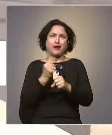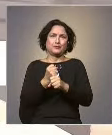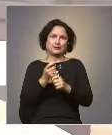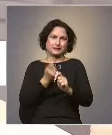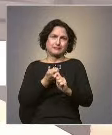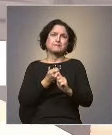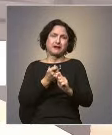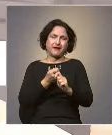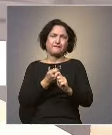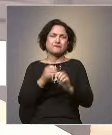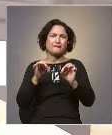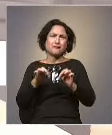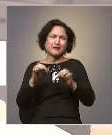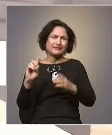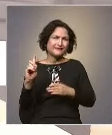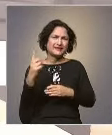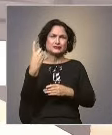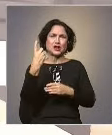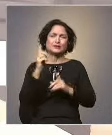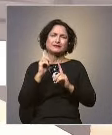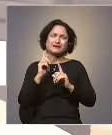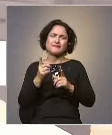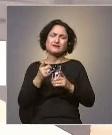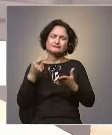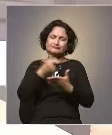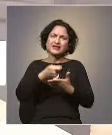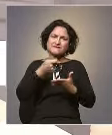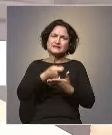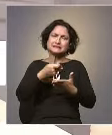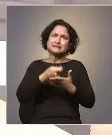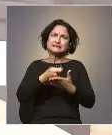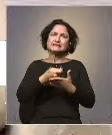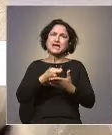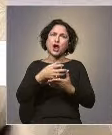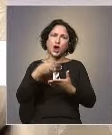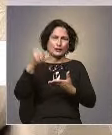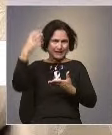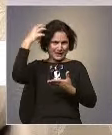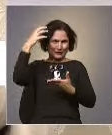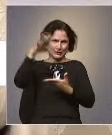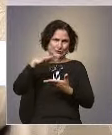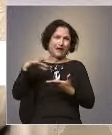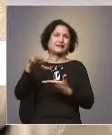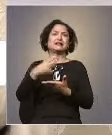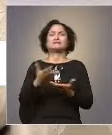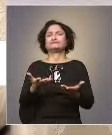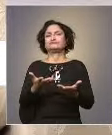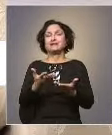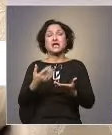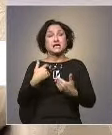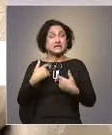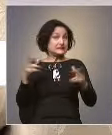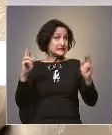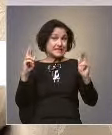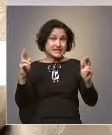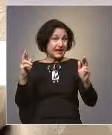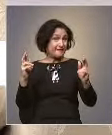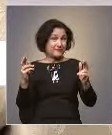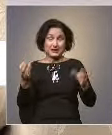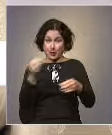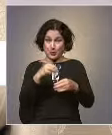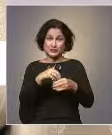и много сериозно отношение от страна на държавата, нали, на, към, се към тези. Че ще го има това отношение от страна на инвеститорите и на държавата. Но той